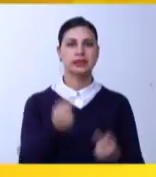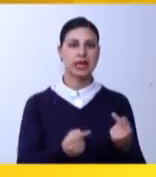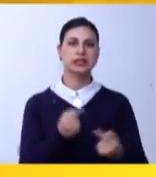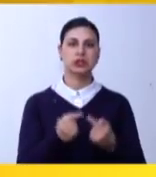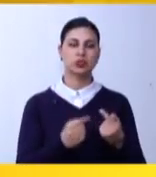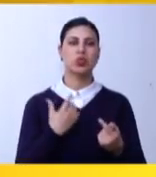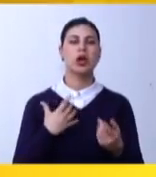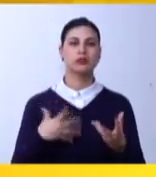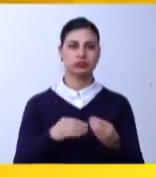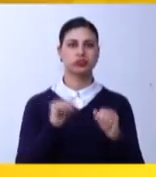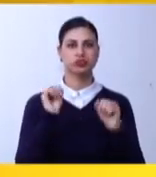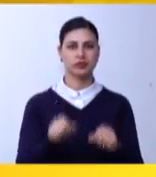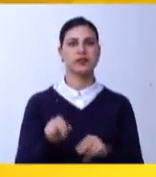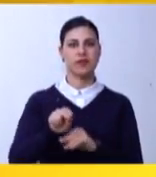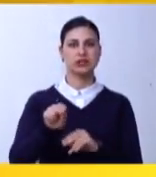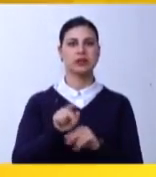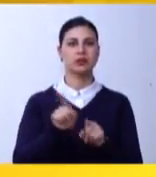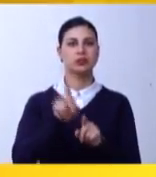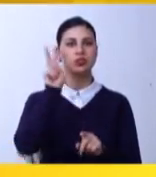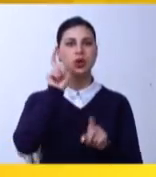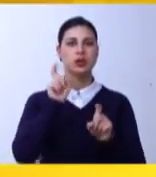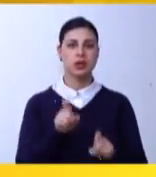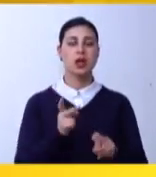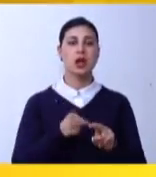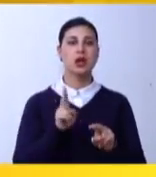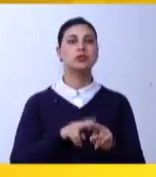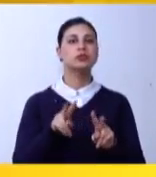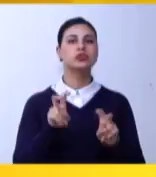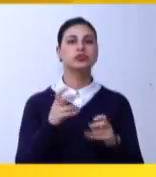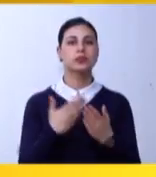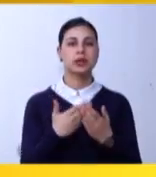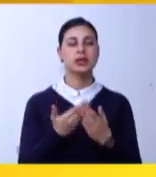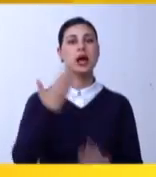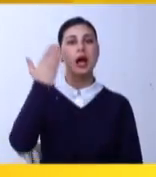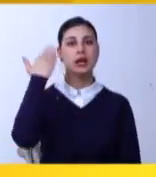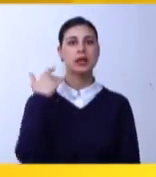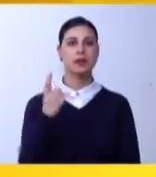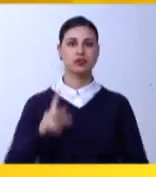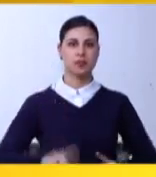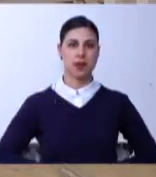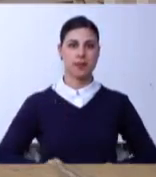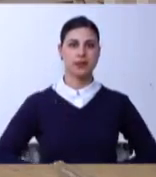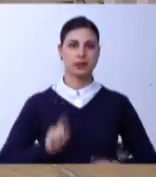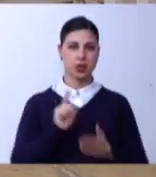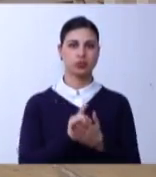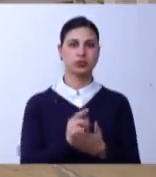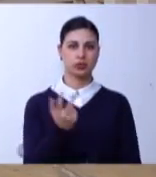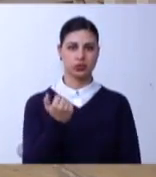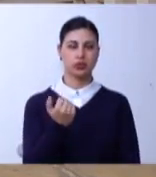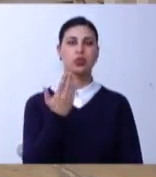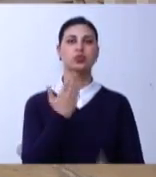ტრადიციულად შეგვიძლია მუშაობა დაიწყოთ, როგორც გვეძანეთ, ეს ნიშნავს იმას, რომ მანამდე ბავშვი ყავს საფენით. ანუ